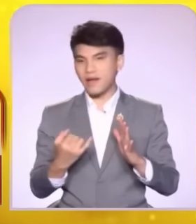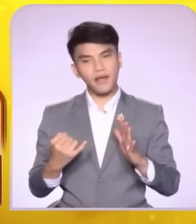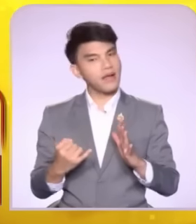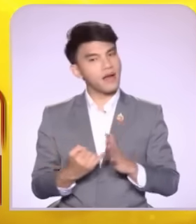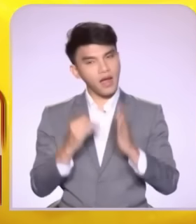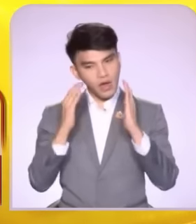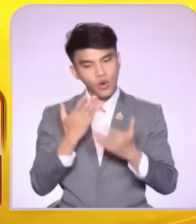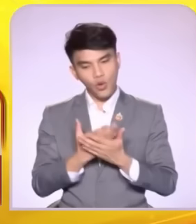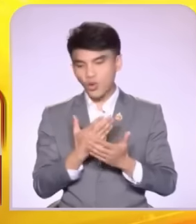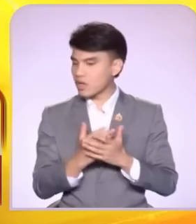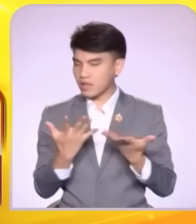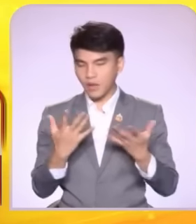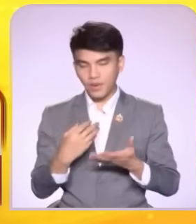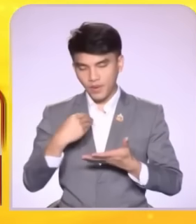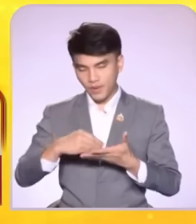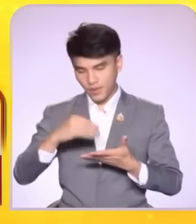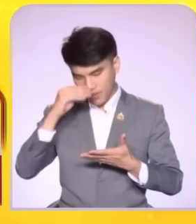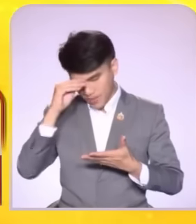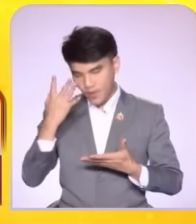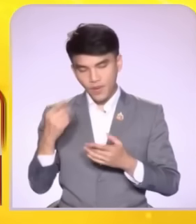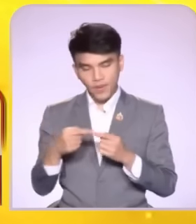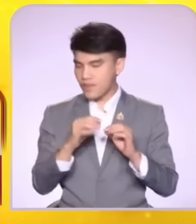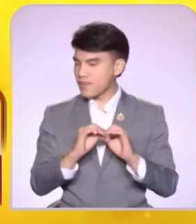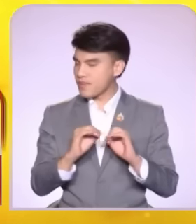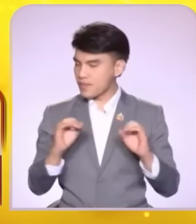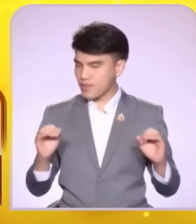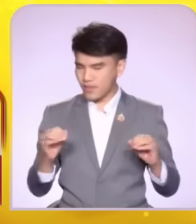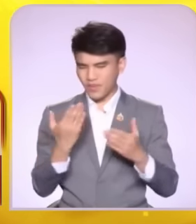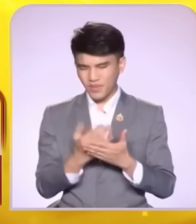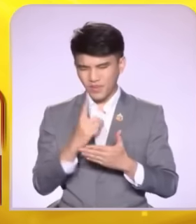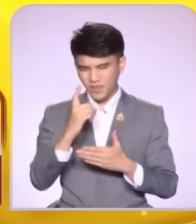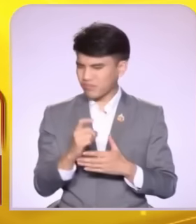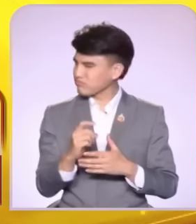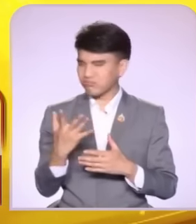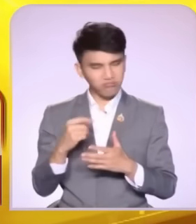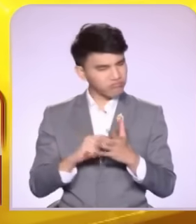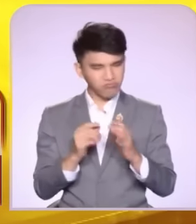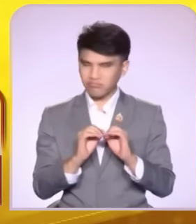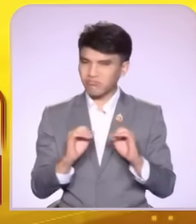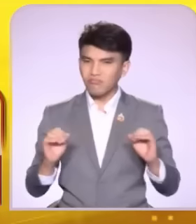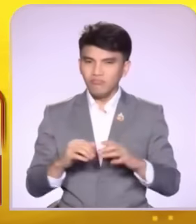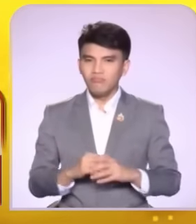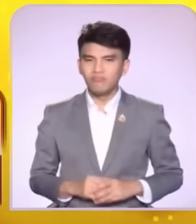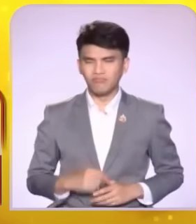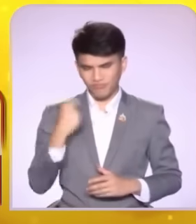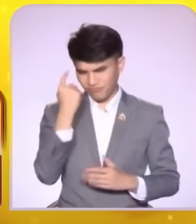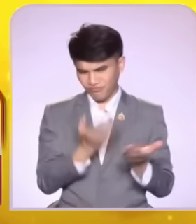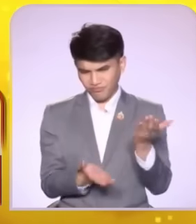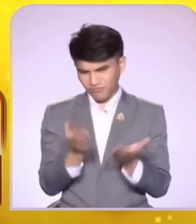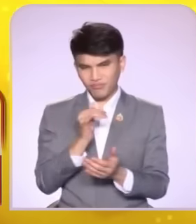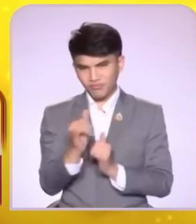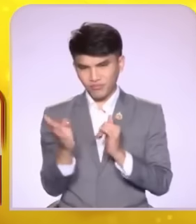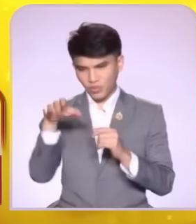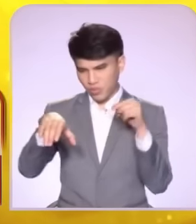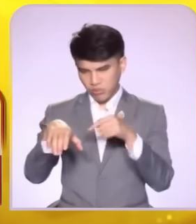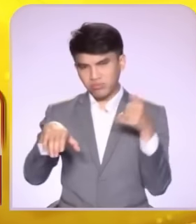ยนอกจากคนไม่มีเงินไปนะจะไม่เรียนคือจะไม่ต่อจะไม่เสียเงินต่อจะไม่เริ่มต้นใครก็ได้ลองแน่จริงเข้าไปเ